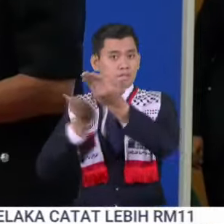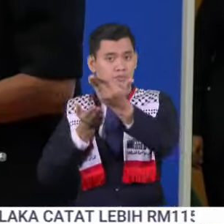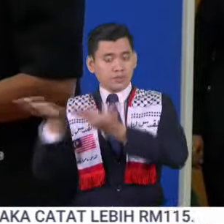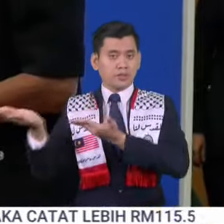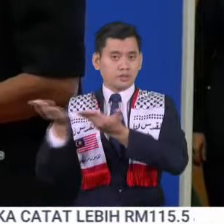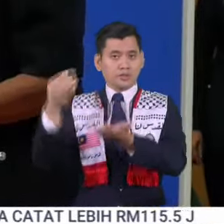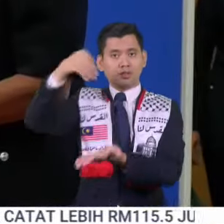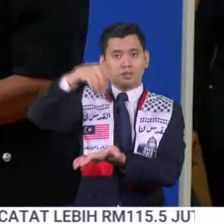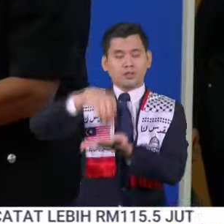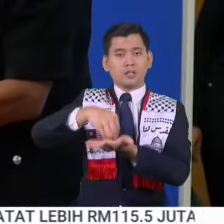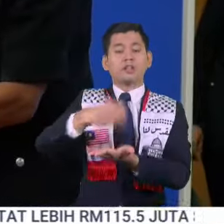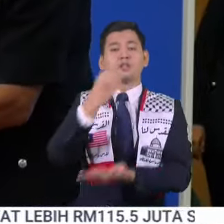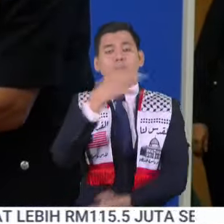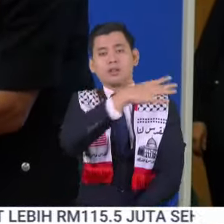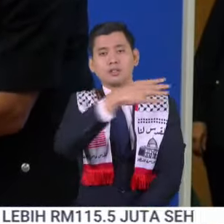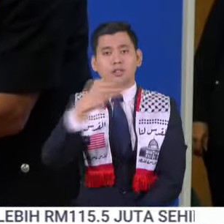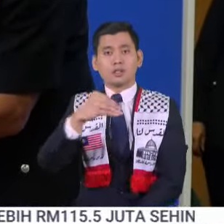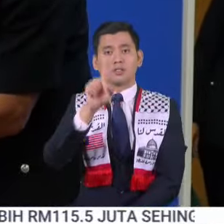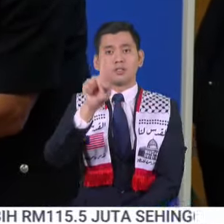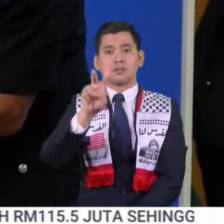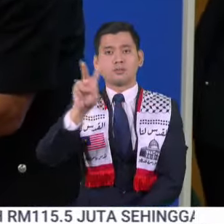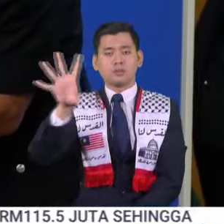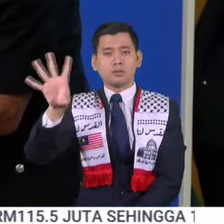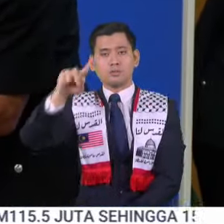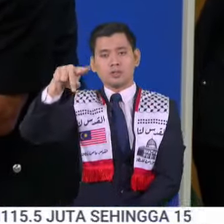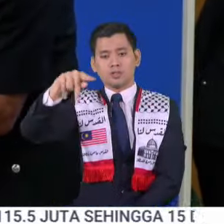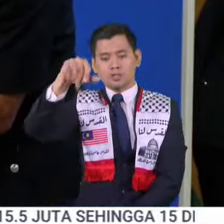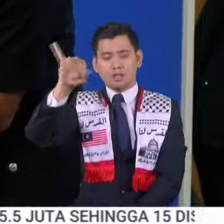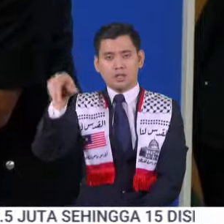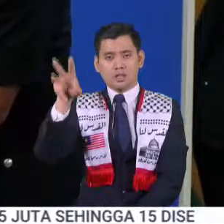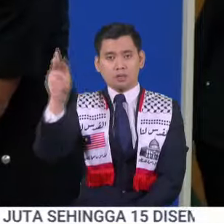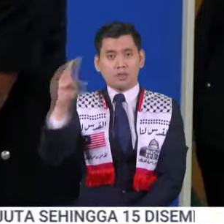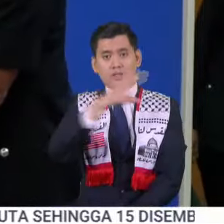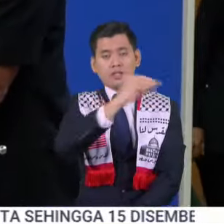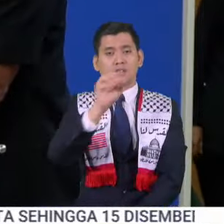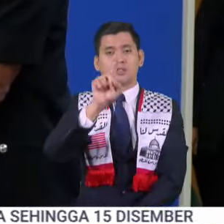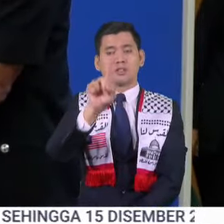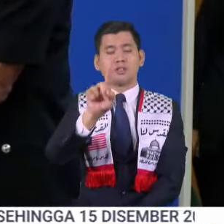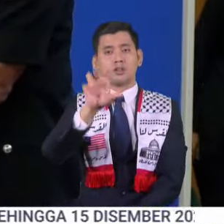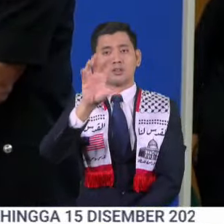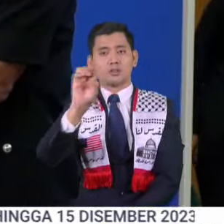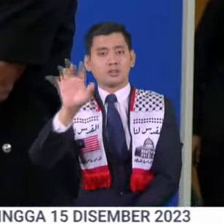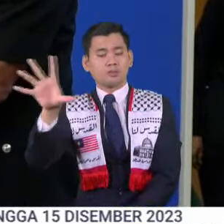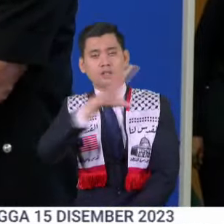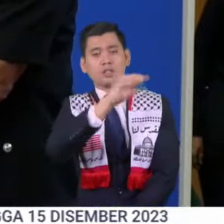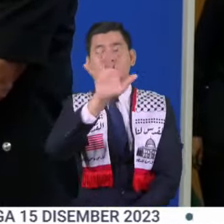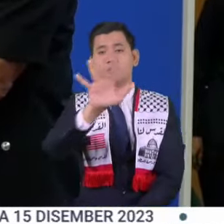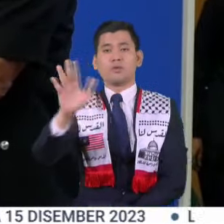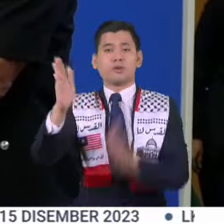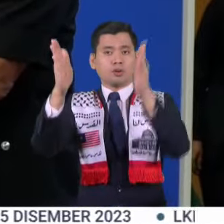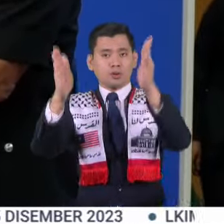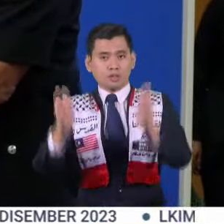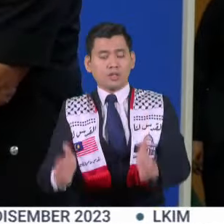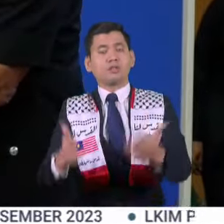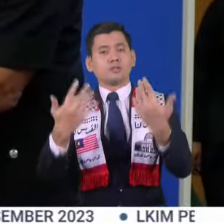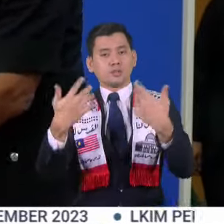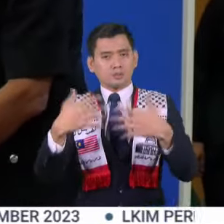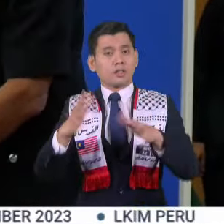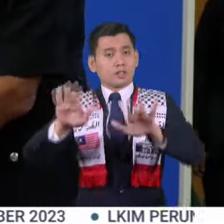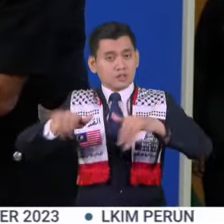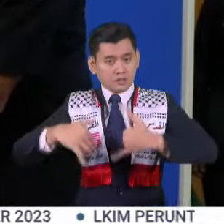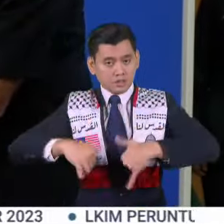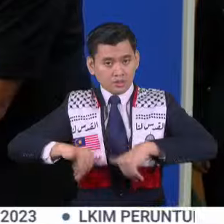210 orang penerima pjpn termasuk 155 yang telah berpencen dan 55 anggota yang masih dalam